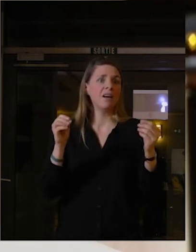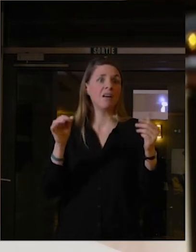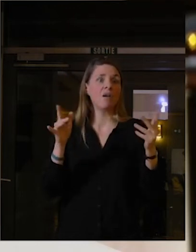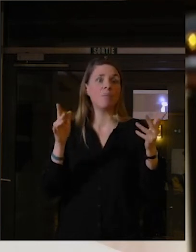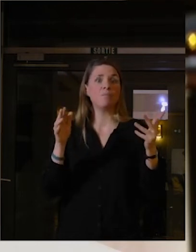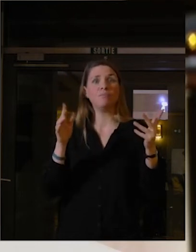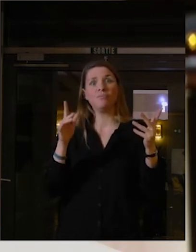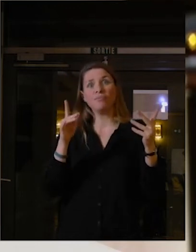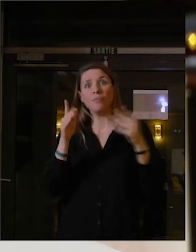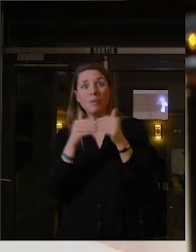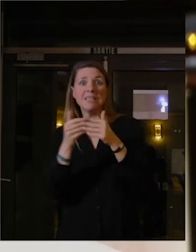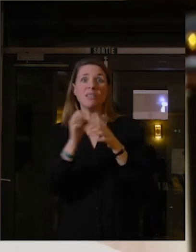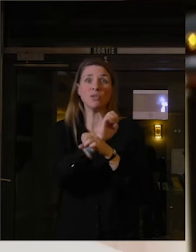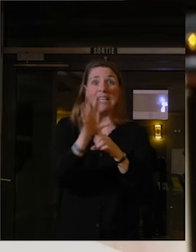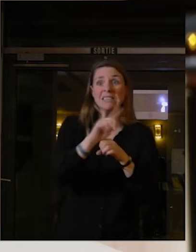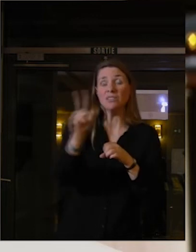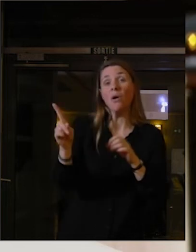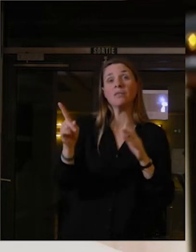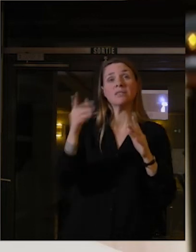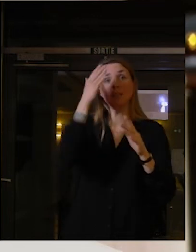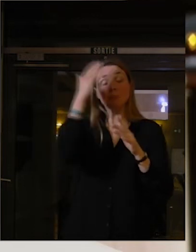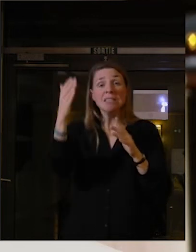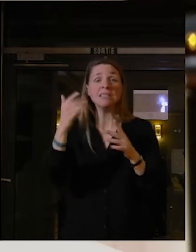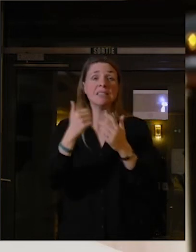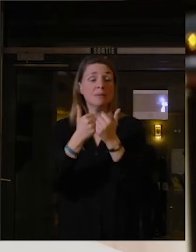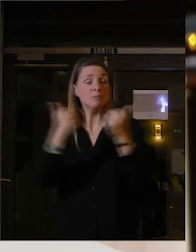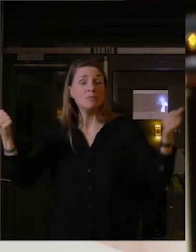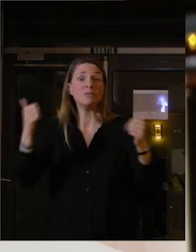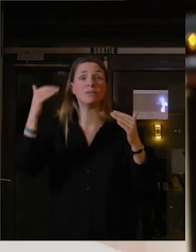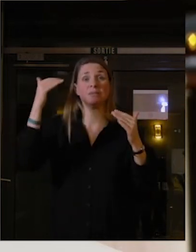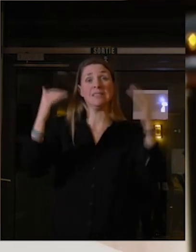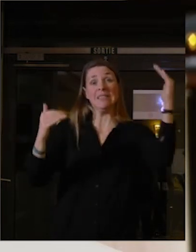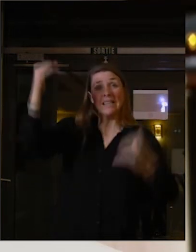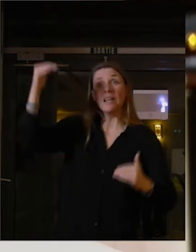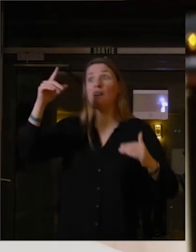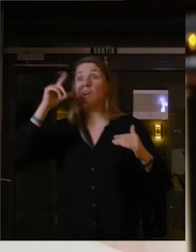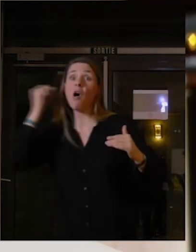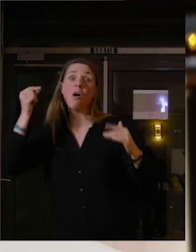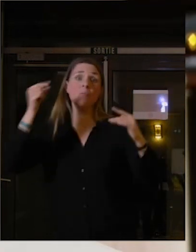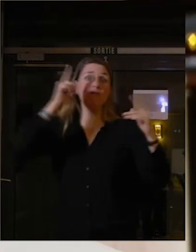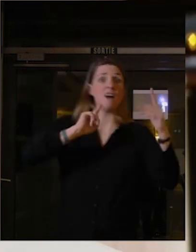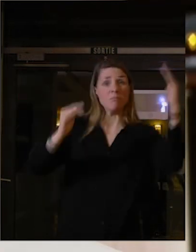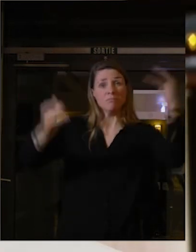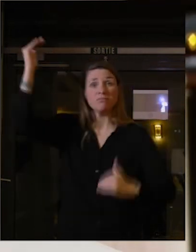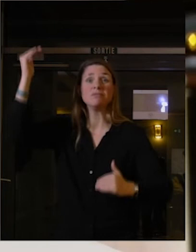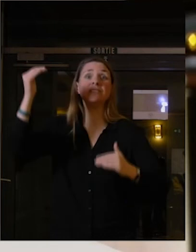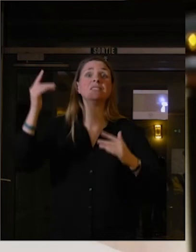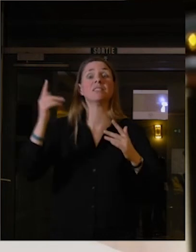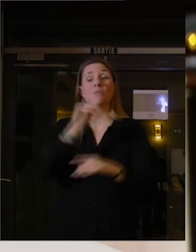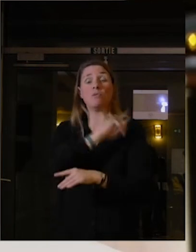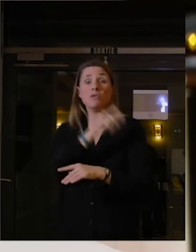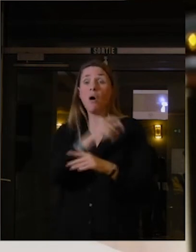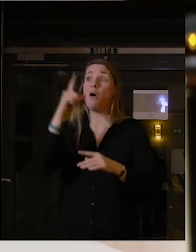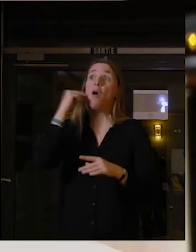Il y a une inégalité vraiment flagrante, profonde, de traitement médiatique, du sport masculin